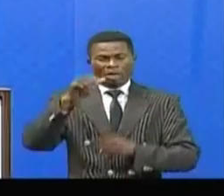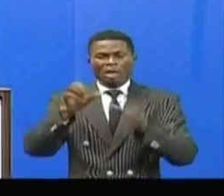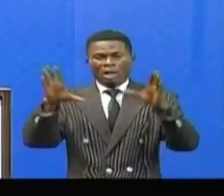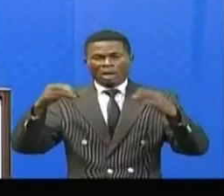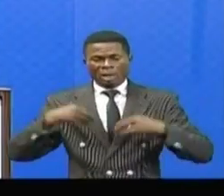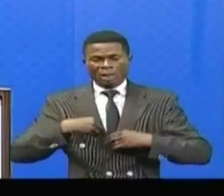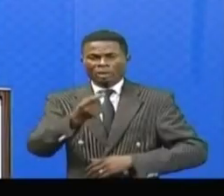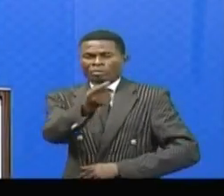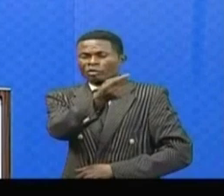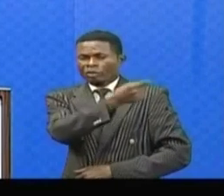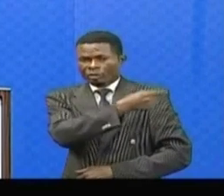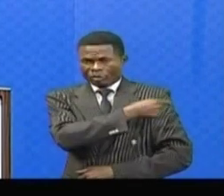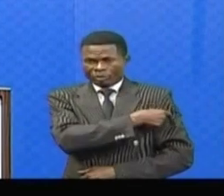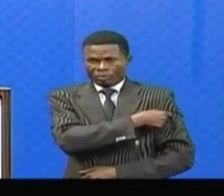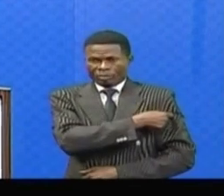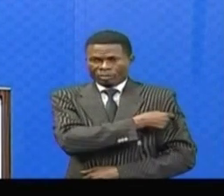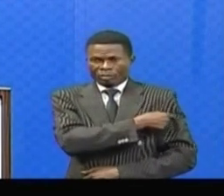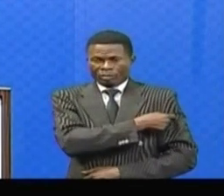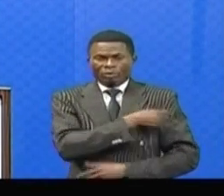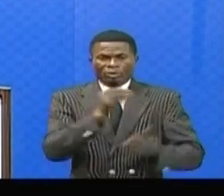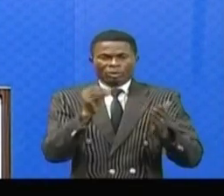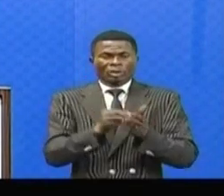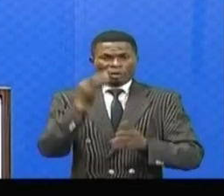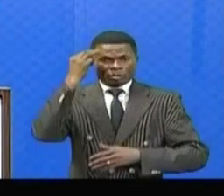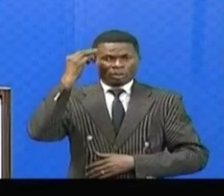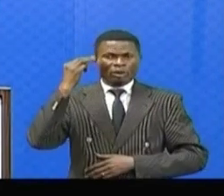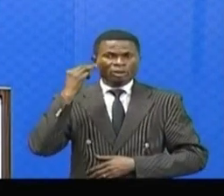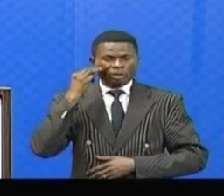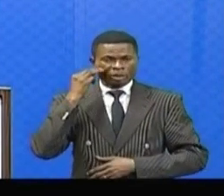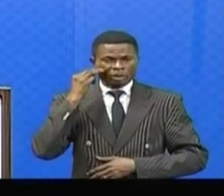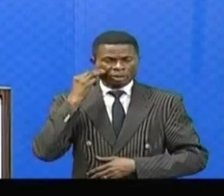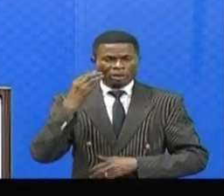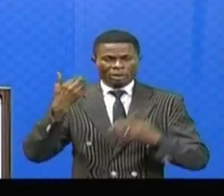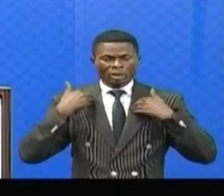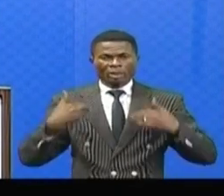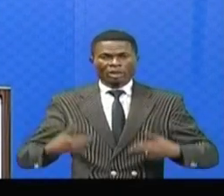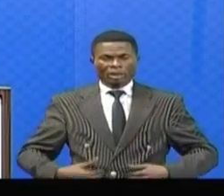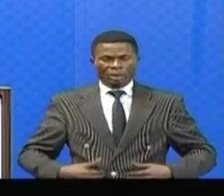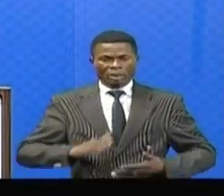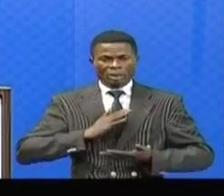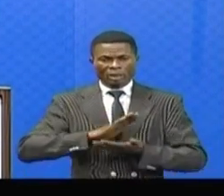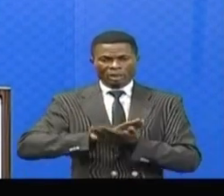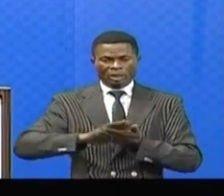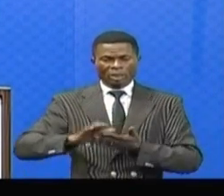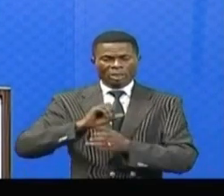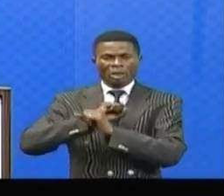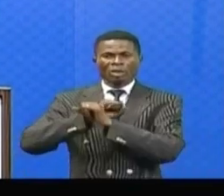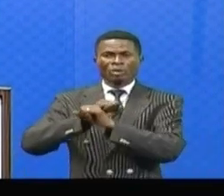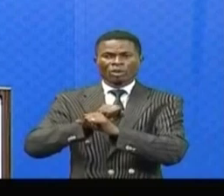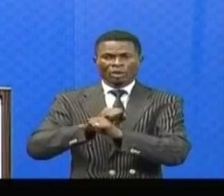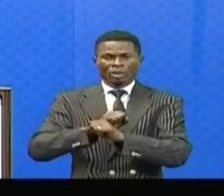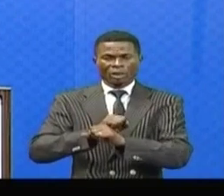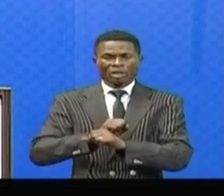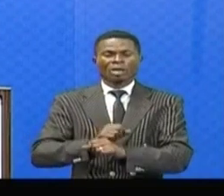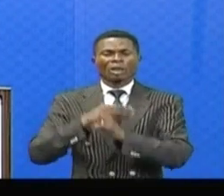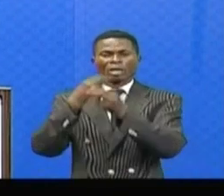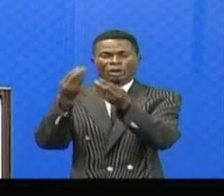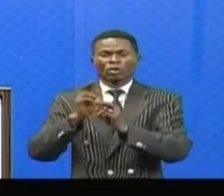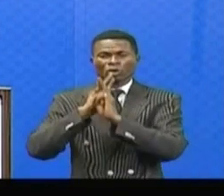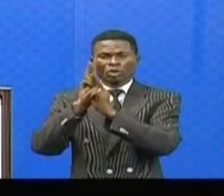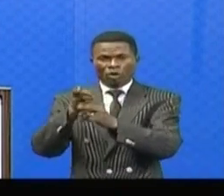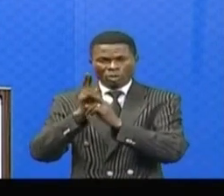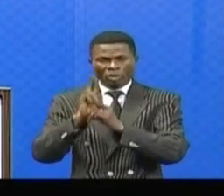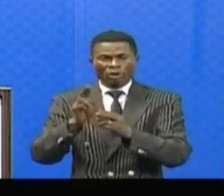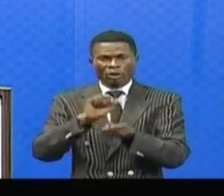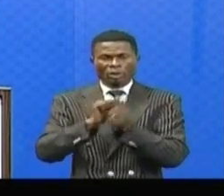vacciner. Enfin, le ministre de la Santé publique, Hygiène et Prévention a aussi fait les points sur les actions